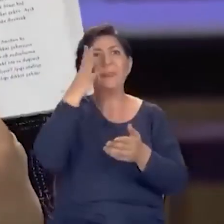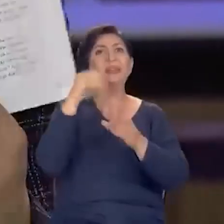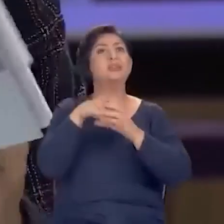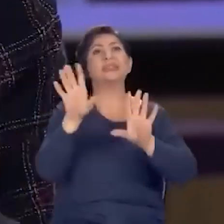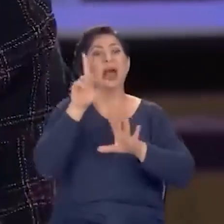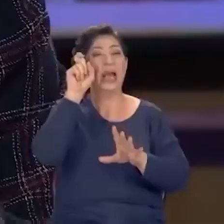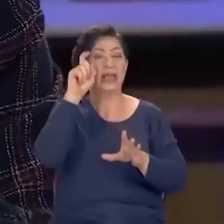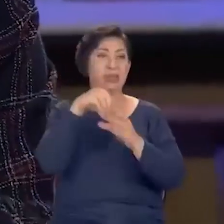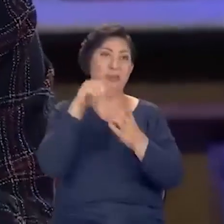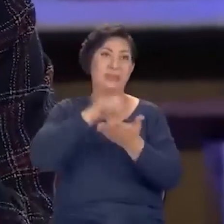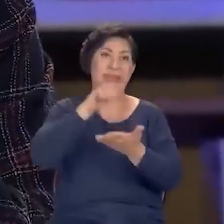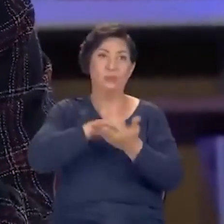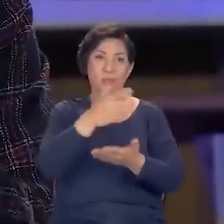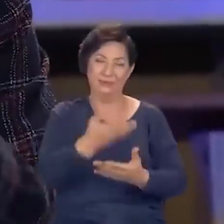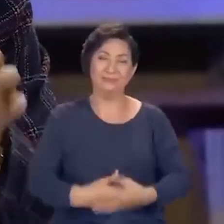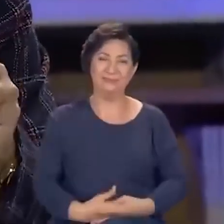değil.